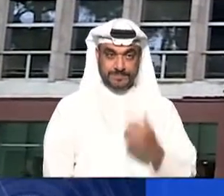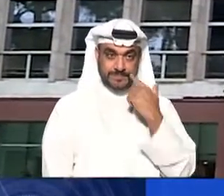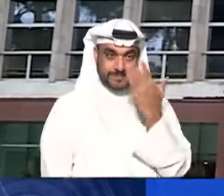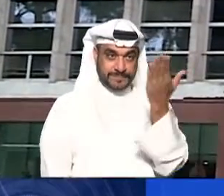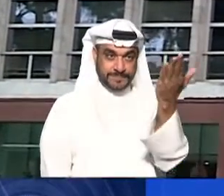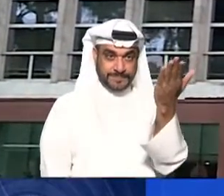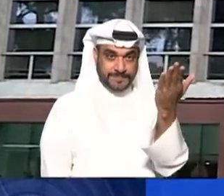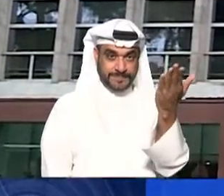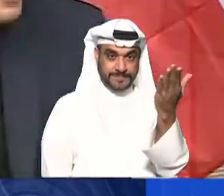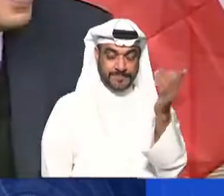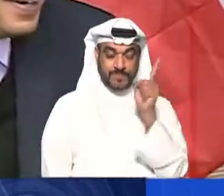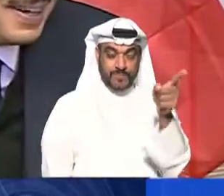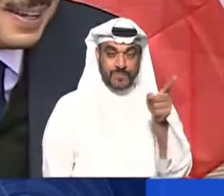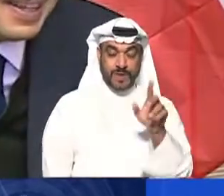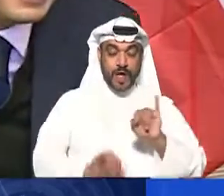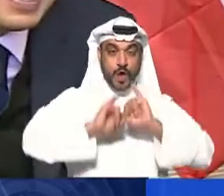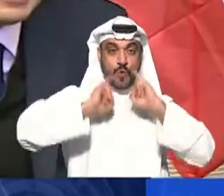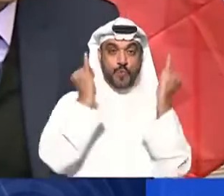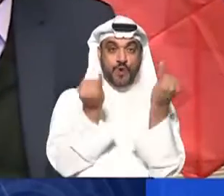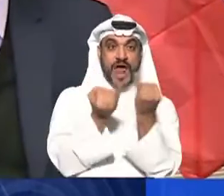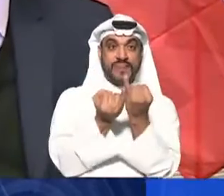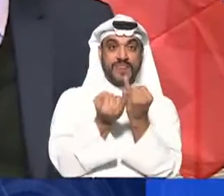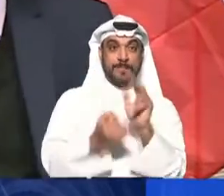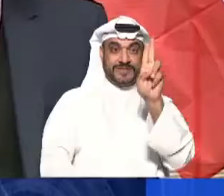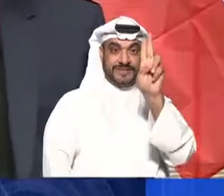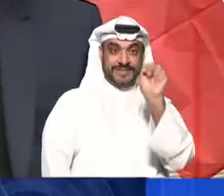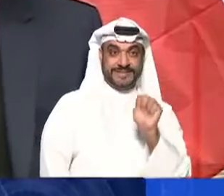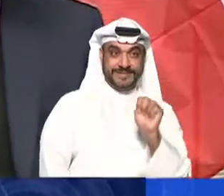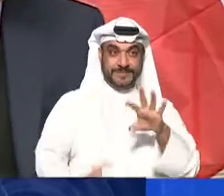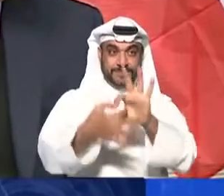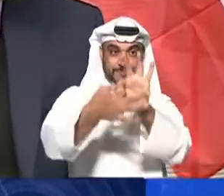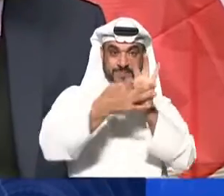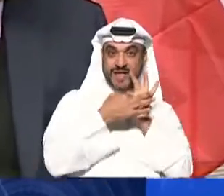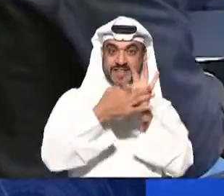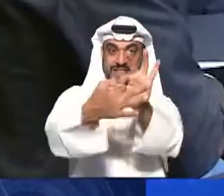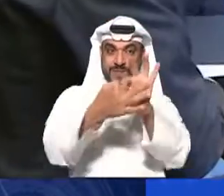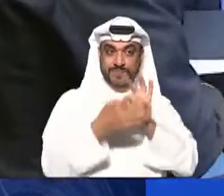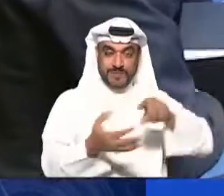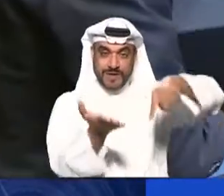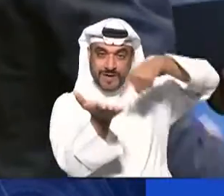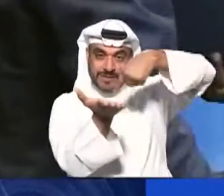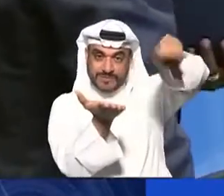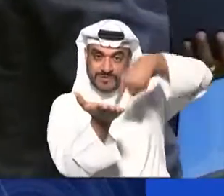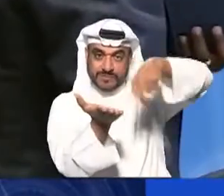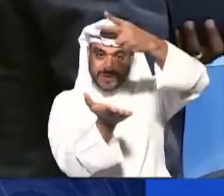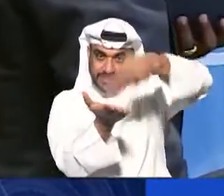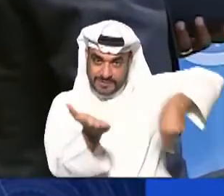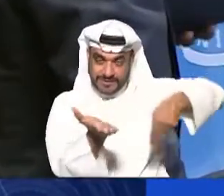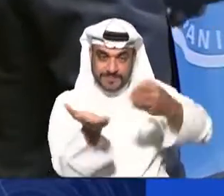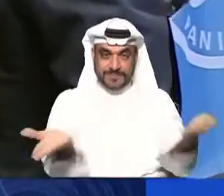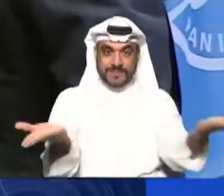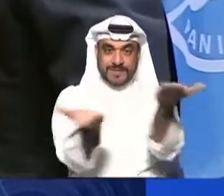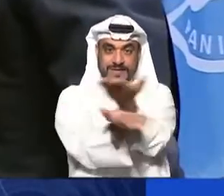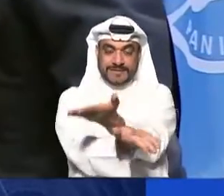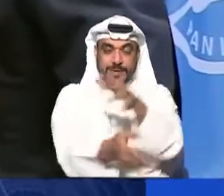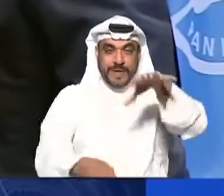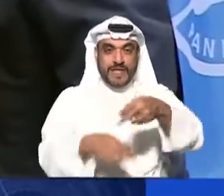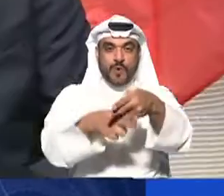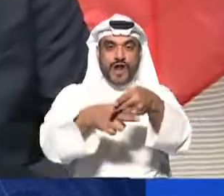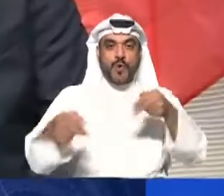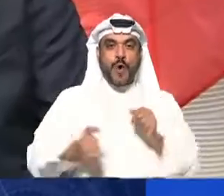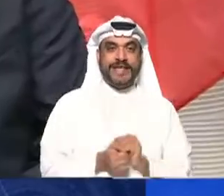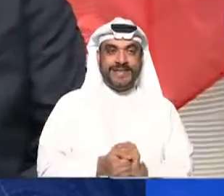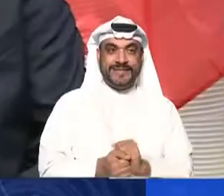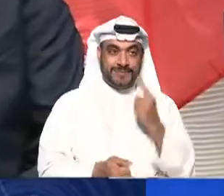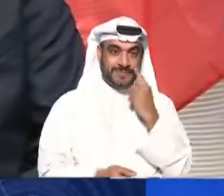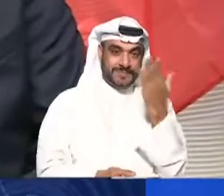أبرمت منظمة الأمم المتحدة للأغذية والزراعة فاو اتفاقية تاريخية هامة مع دولة الكويت. وقع الاتفاقية